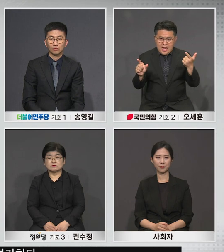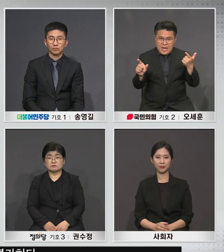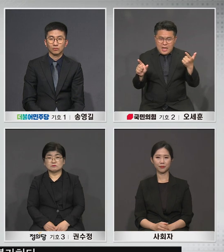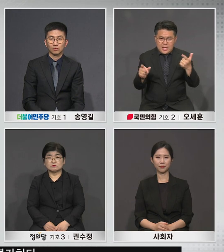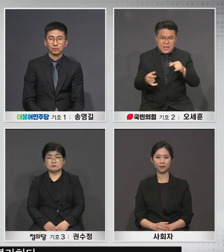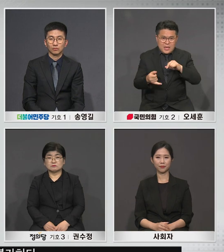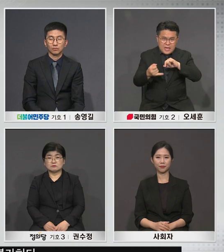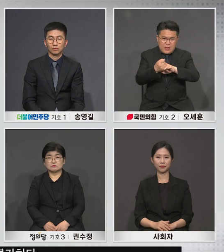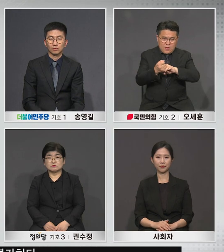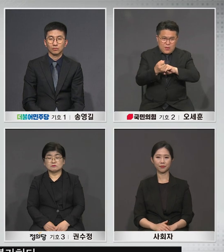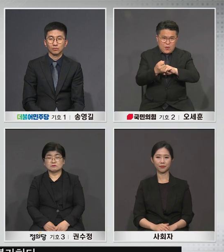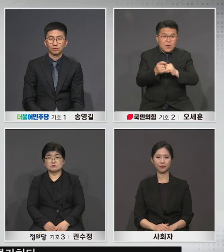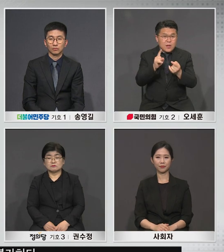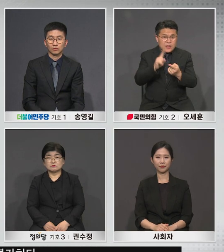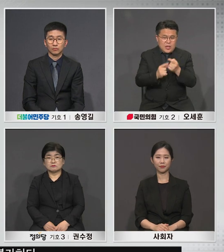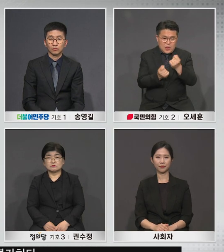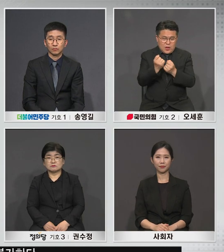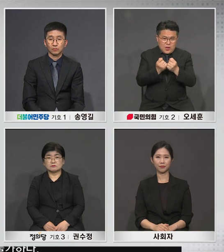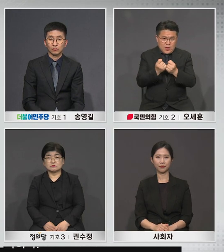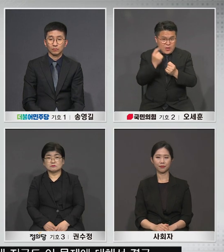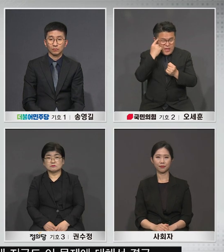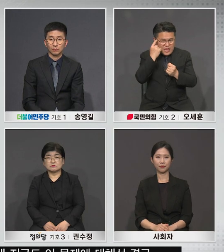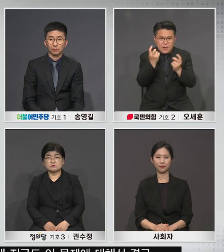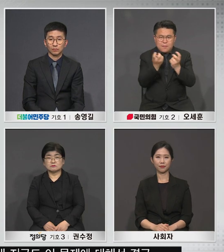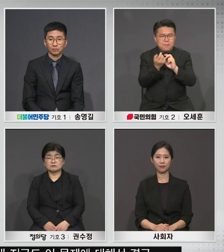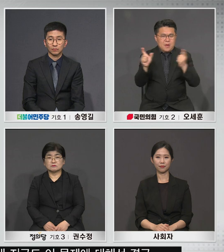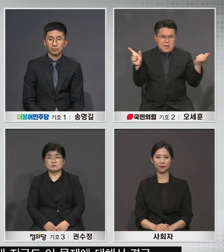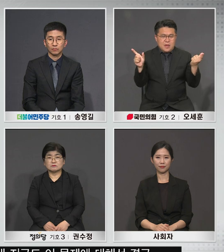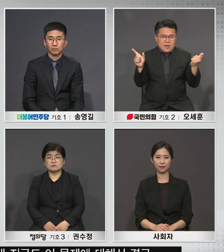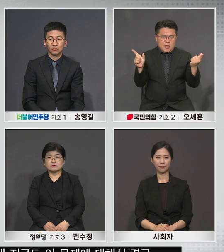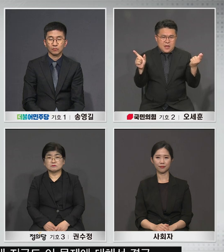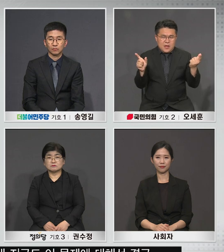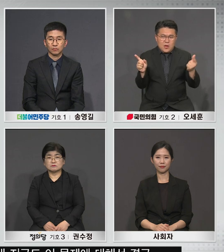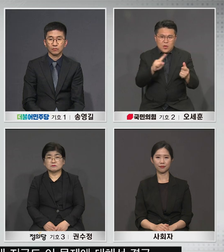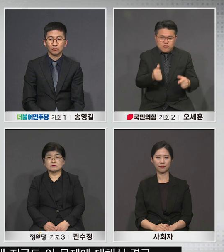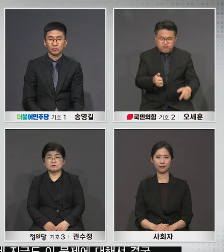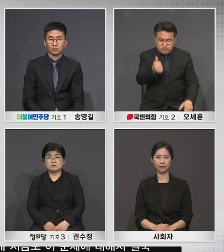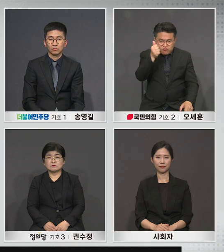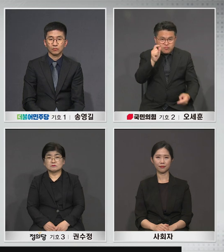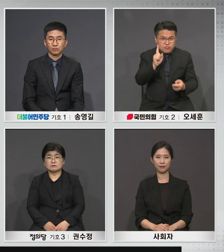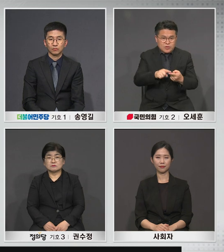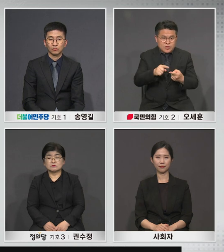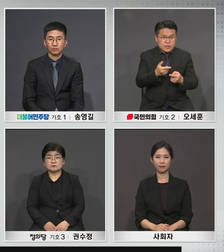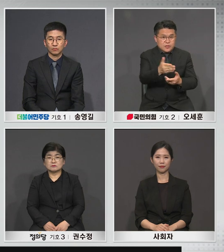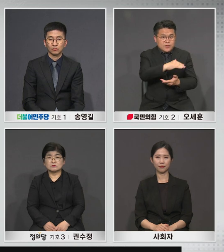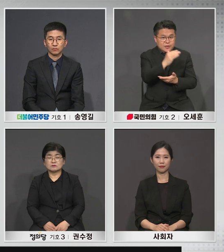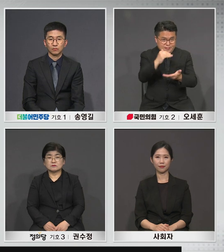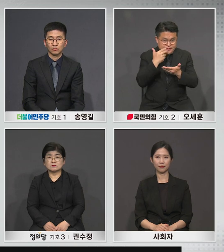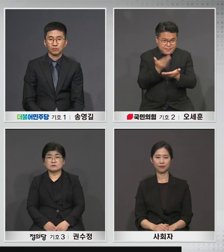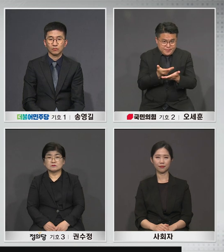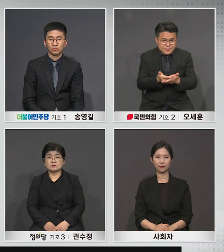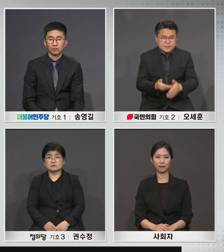약속했던 것을 해석하는 방법이 다른 거죠. 어떻게 해석하는 게 옳은 것인지 한번 의견을 듣고 싶습니다.